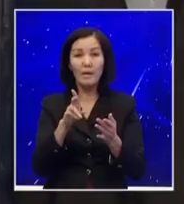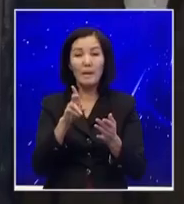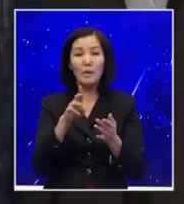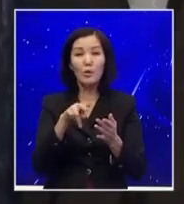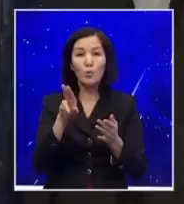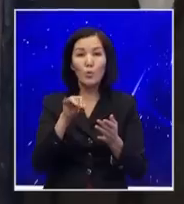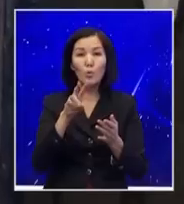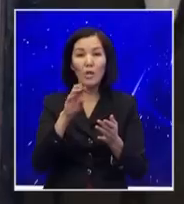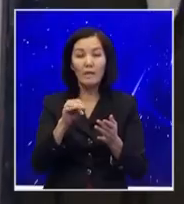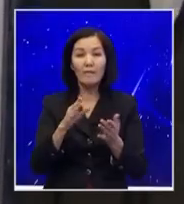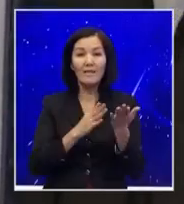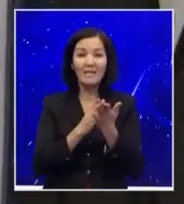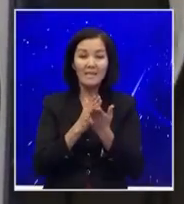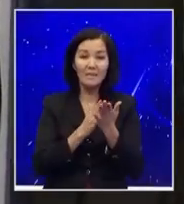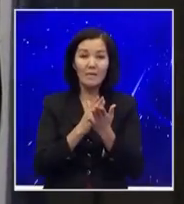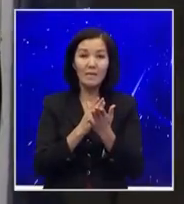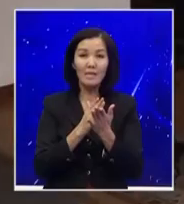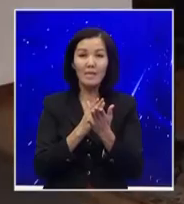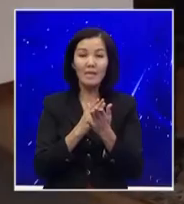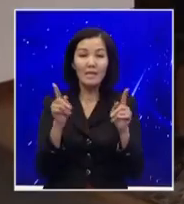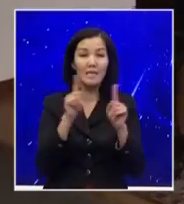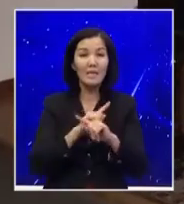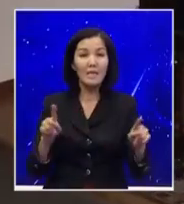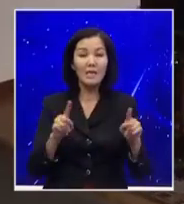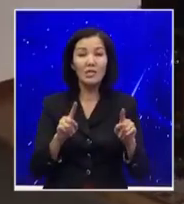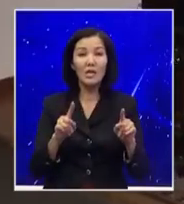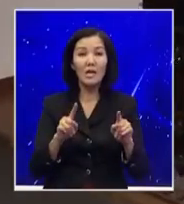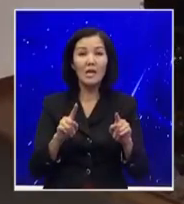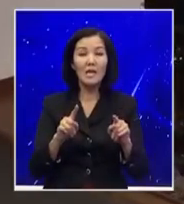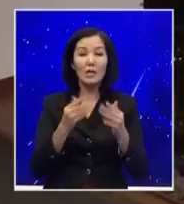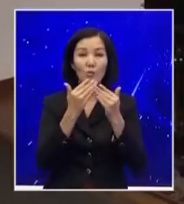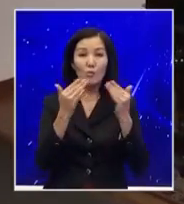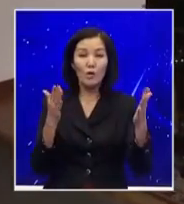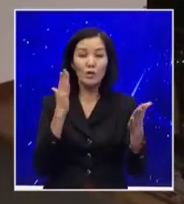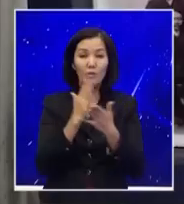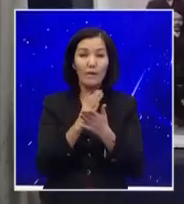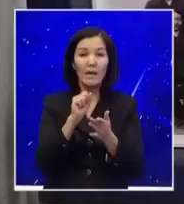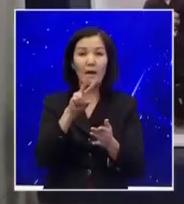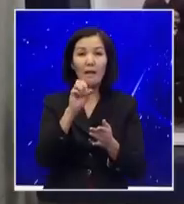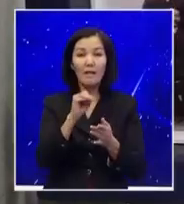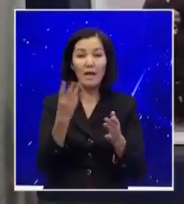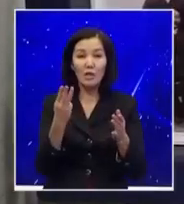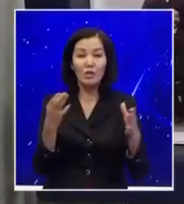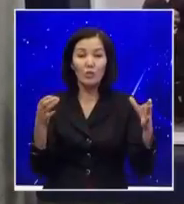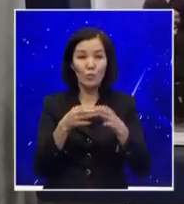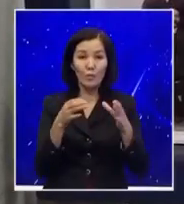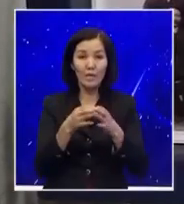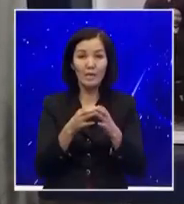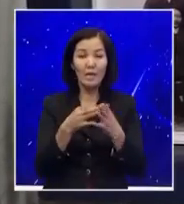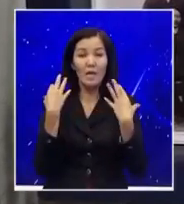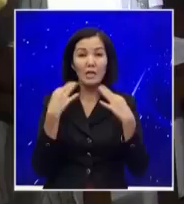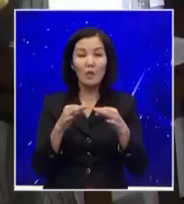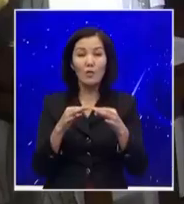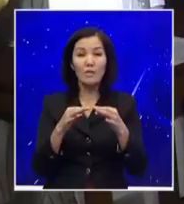Тулатовтың Семейдегі қызмет еткен жылдарына ерекше қатысы бар мекенжай. Мұражайда алаш зиялыларының тәуелсіздік жолындағы қызметінен